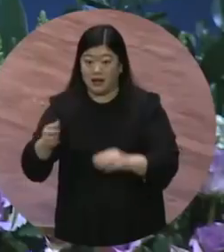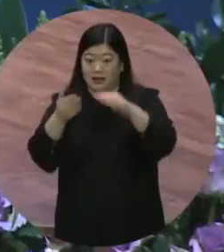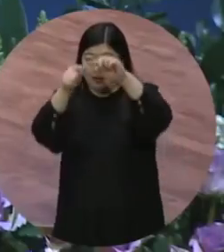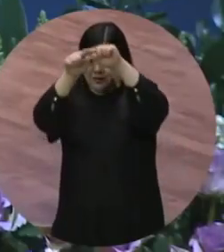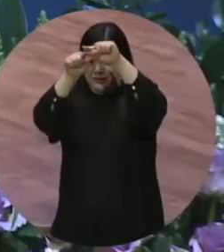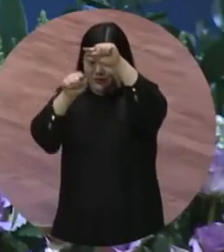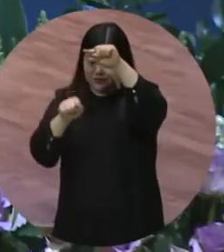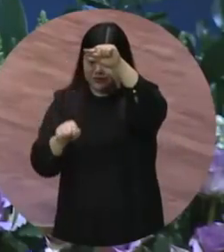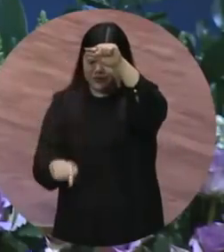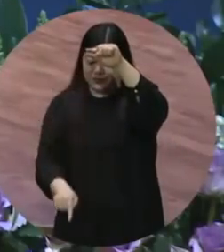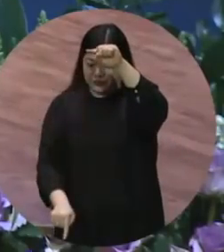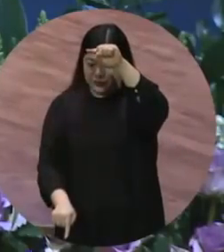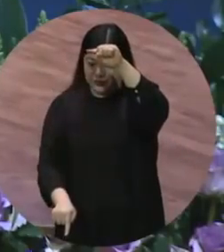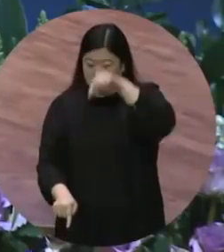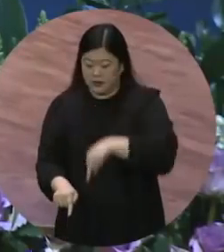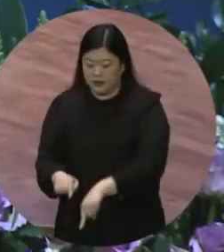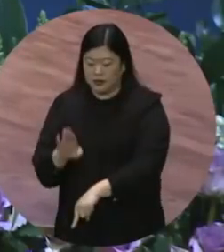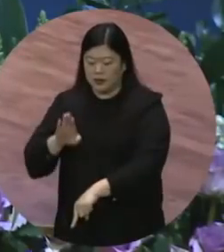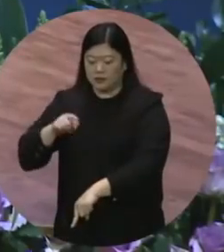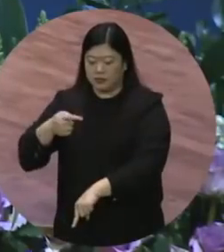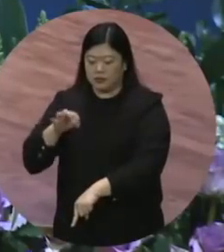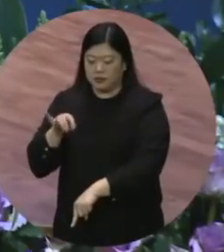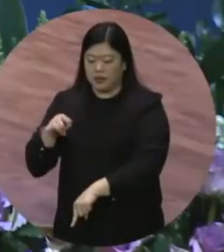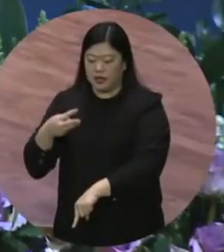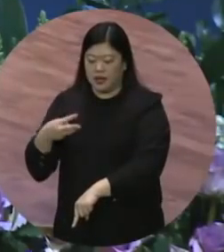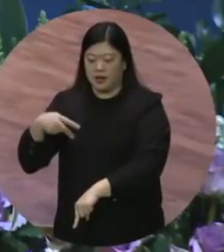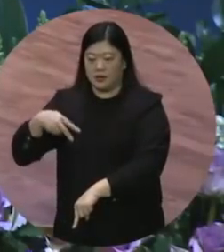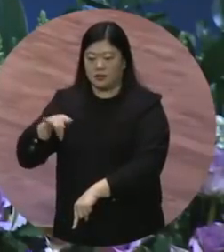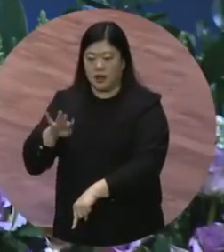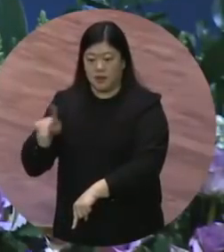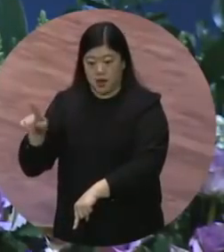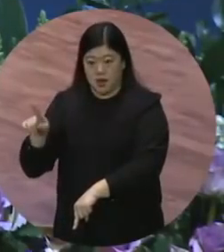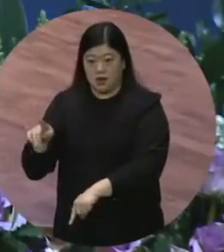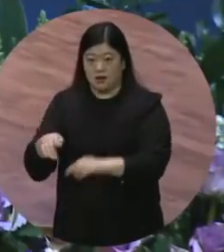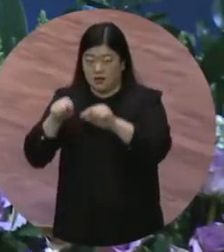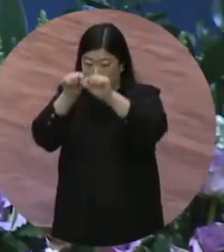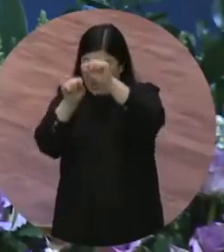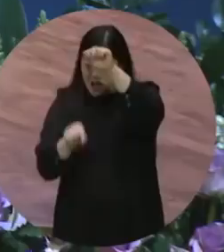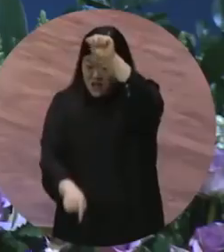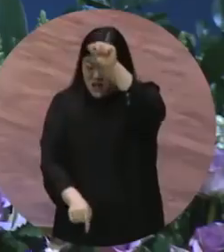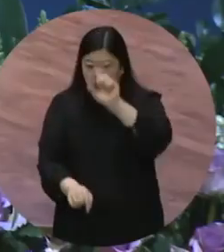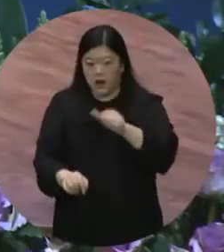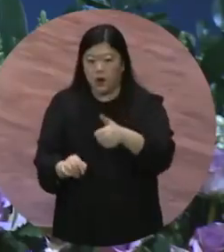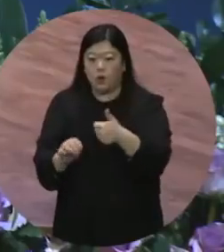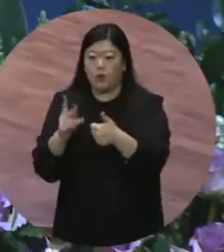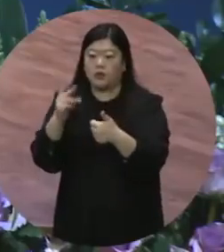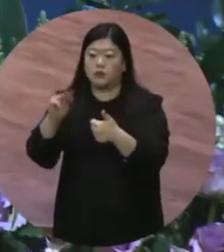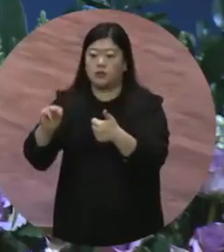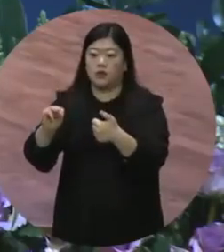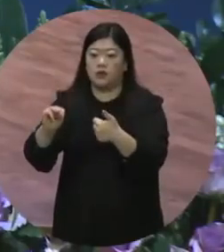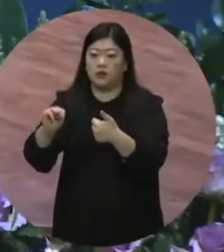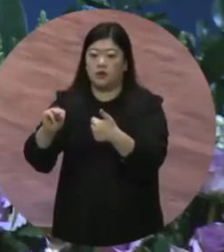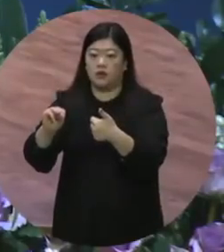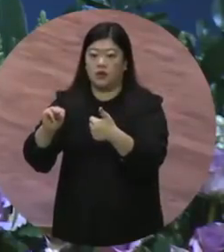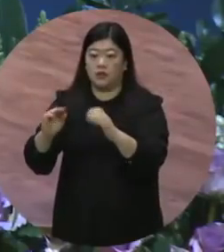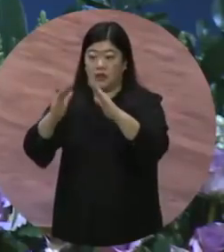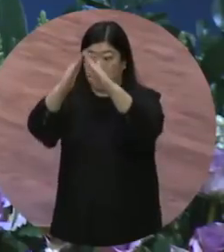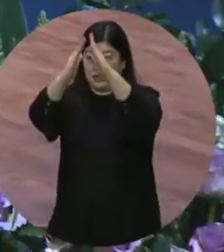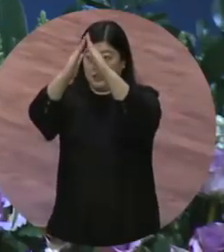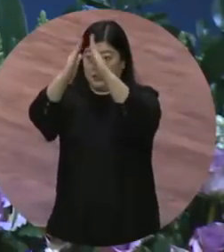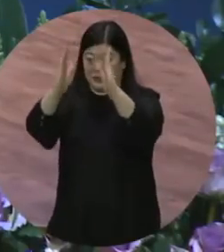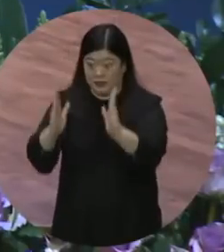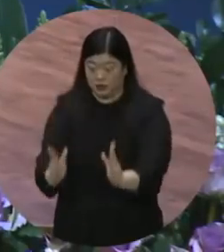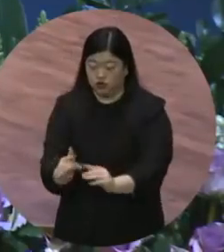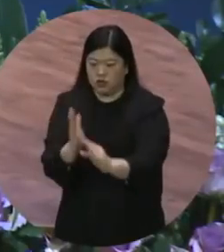저 밑에가 부엘세바고 사예요. 길이가 500km입니다. 500km. 근데 저기 가운데 큰 산맥이